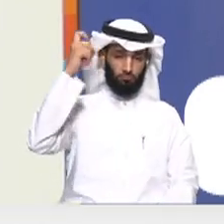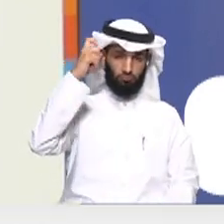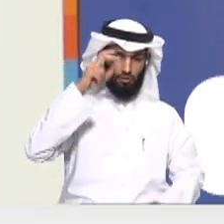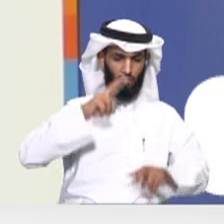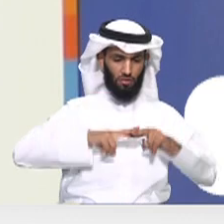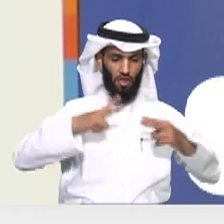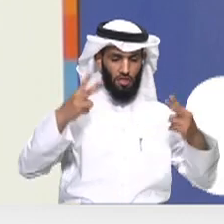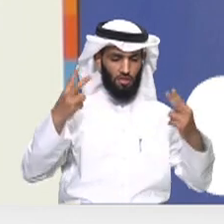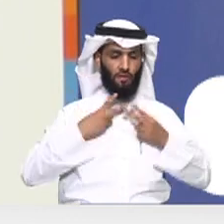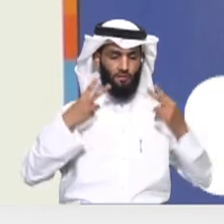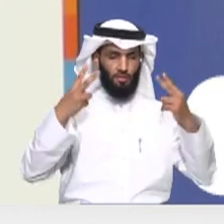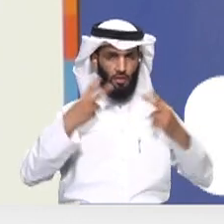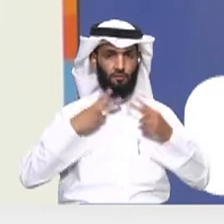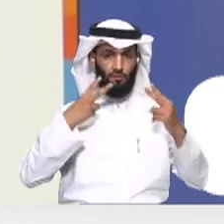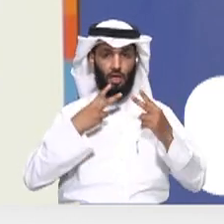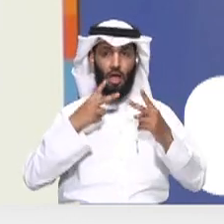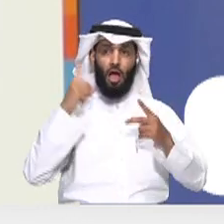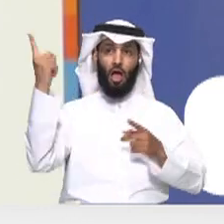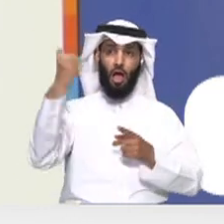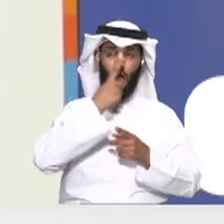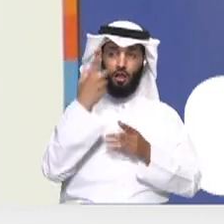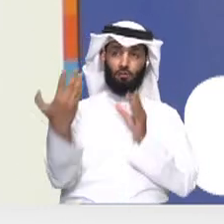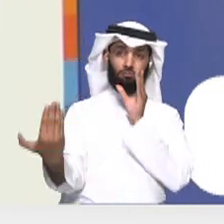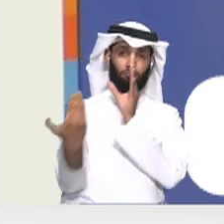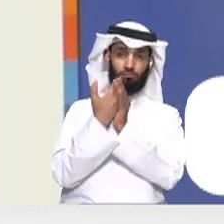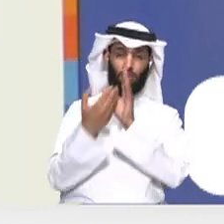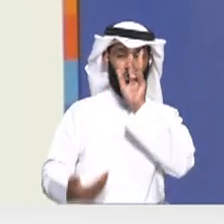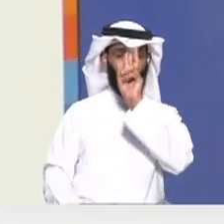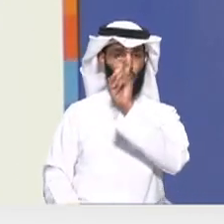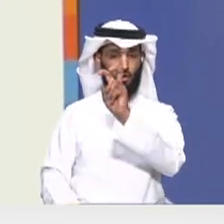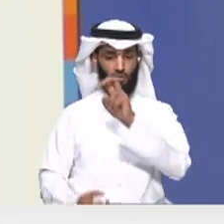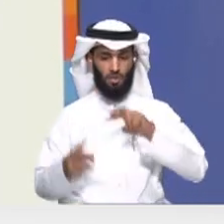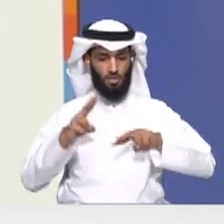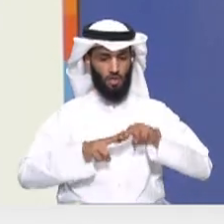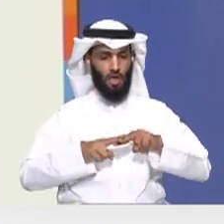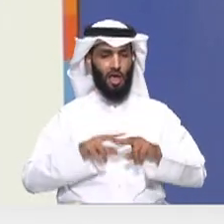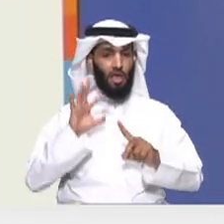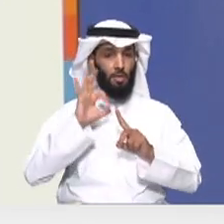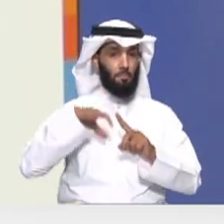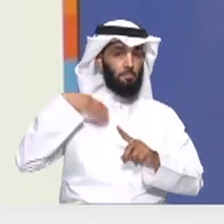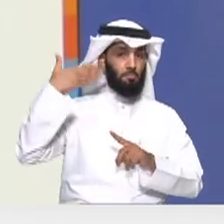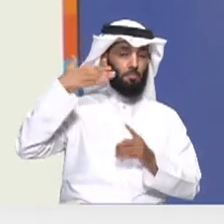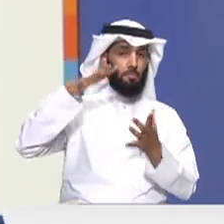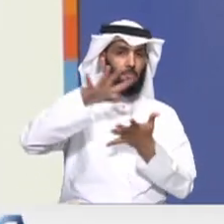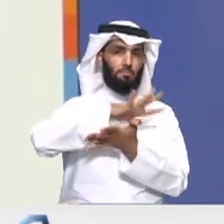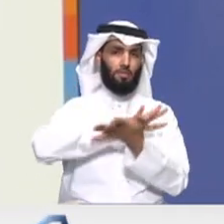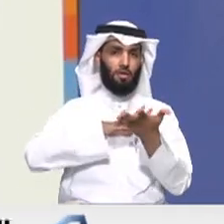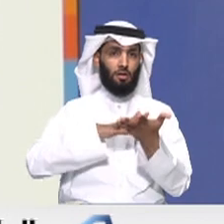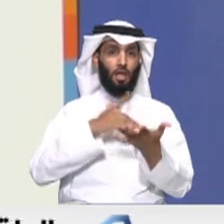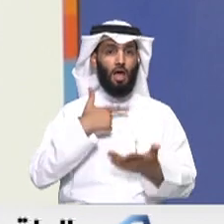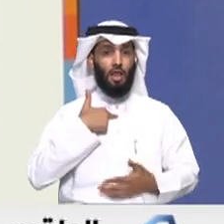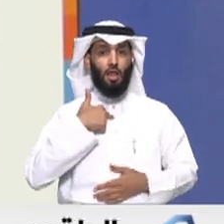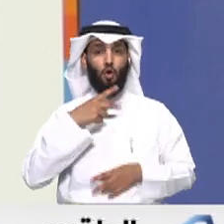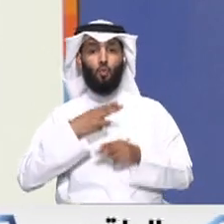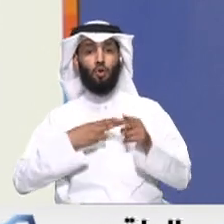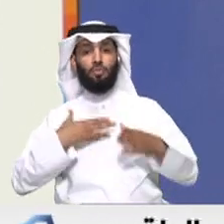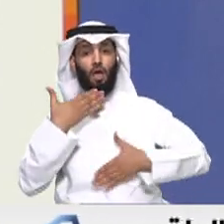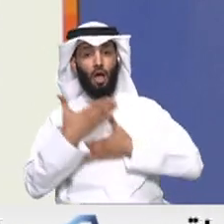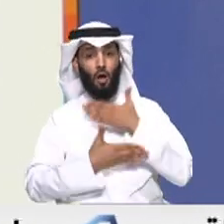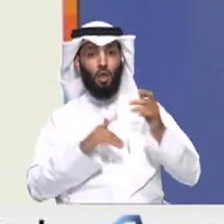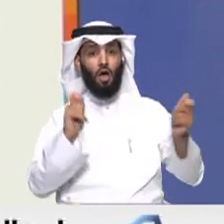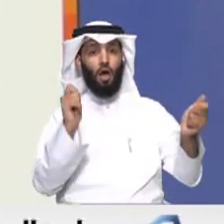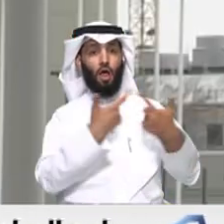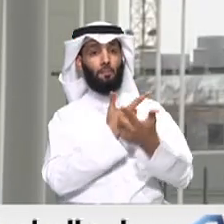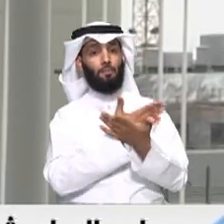الضمانات الشاملة في الشرق الأوسط أو في سبيل إنشاء منطقة خالية من الأسلحة النووية وأسلحة